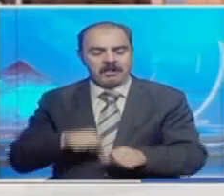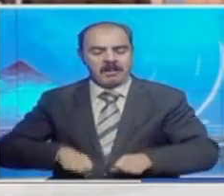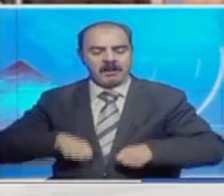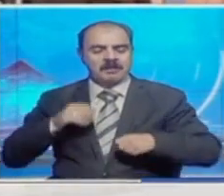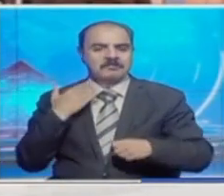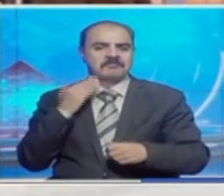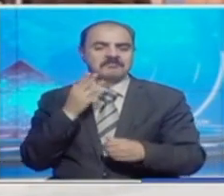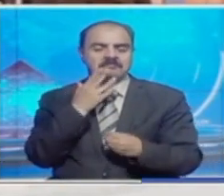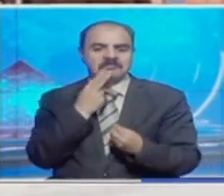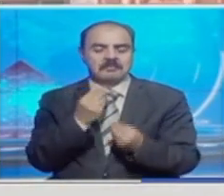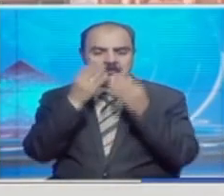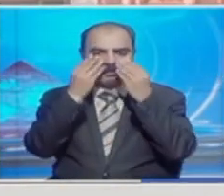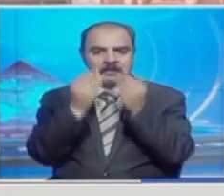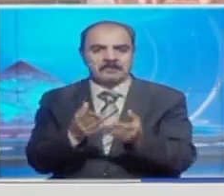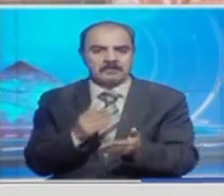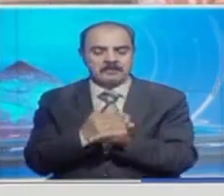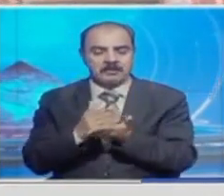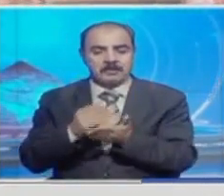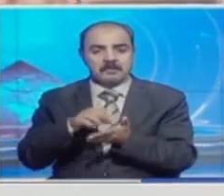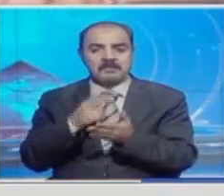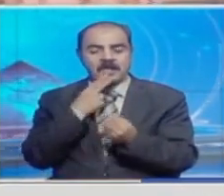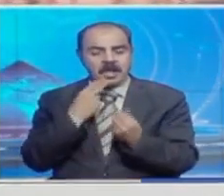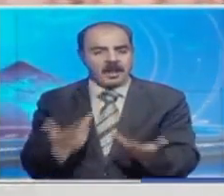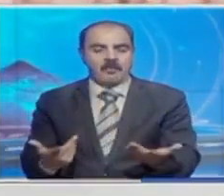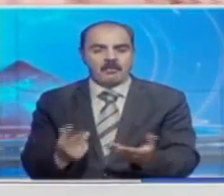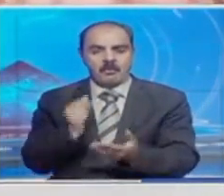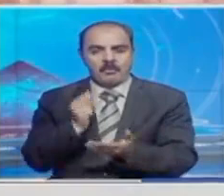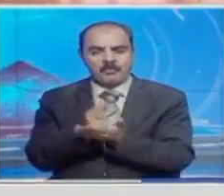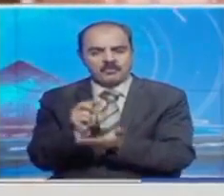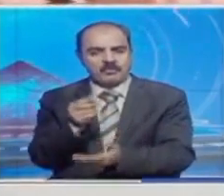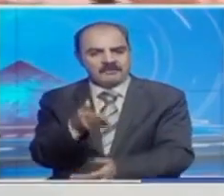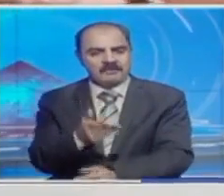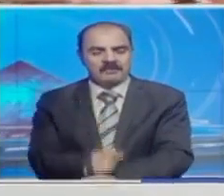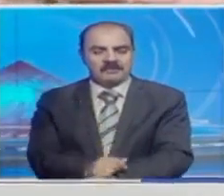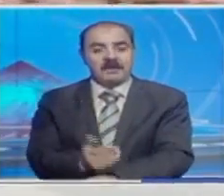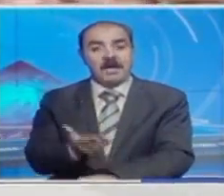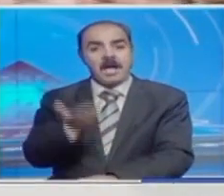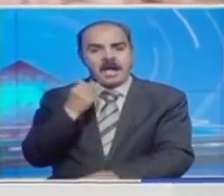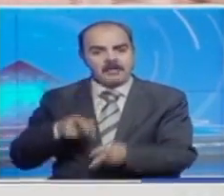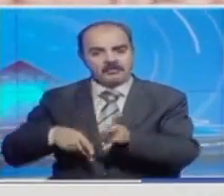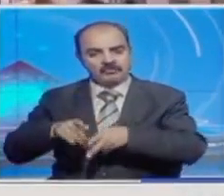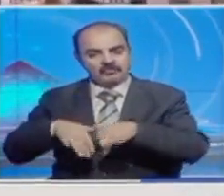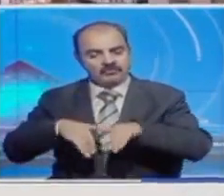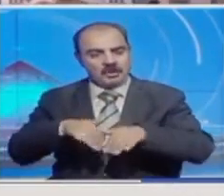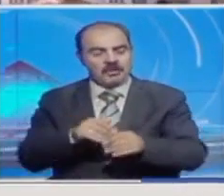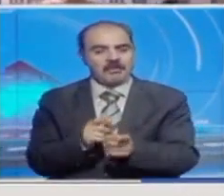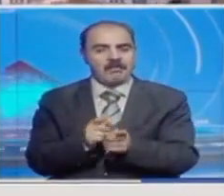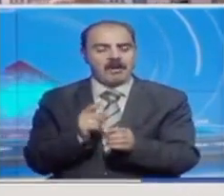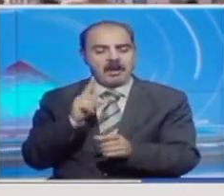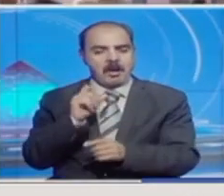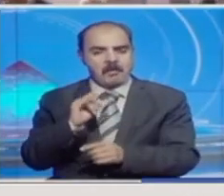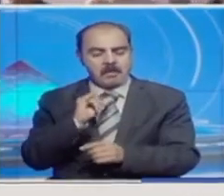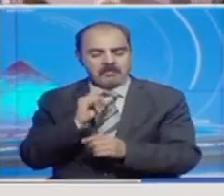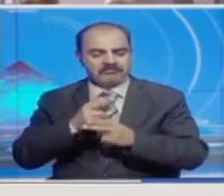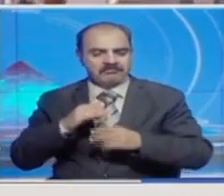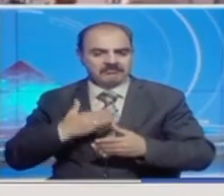كريمة. توافرت في الأسمرات المساكن الآدمية لمحدود الدخل، وسبقتها المرافق العامة من صرف صحي